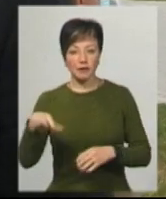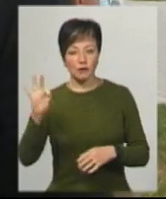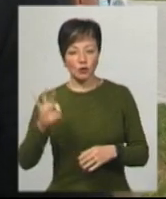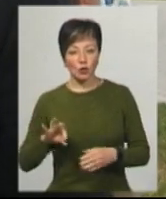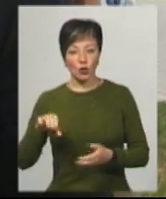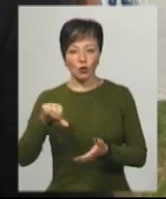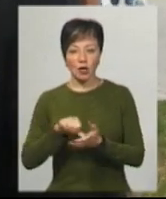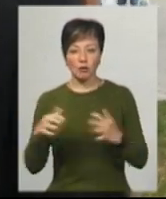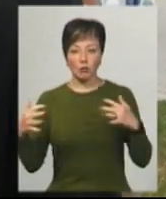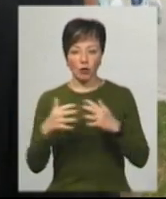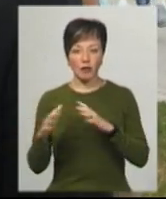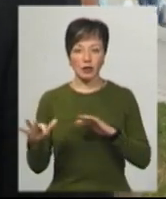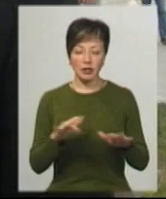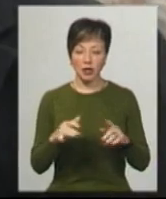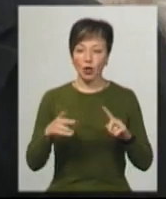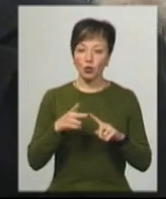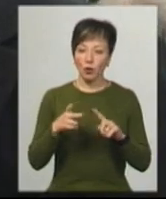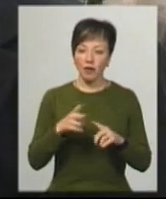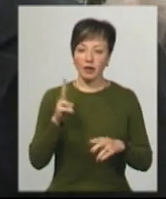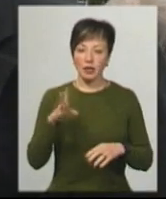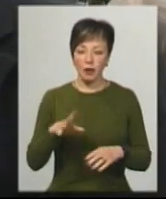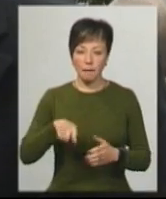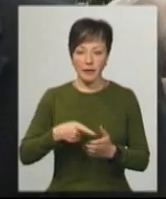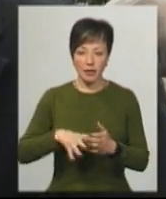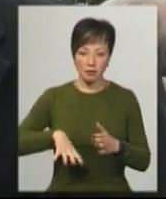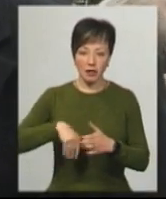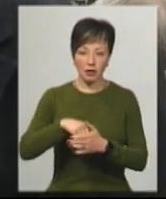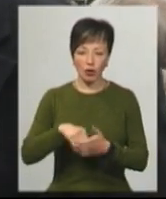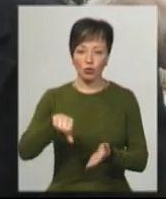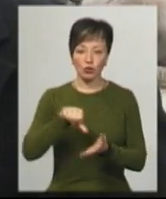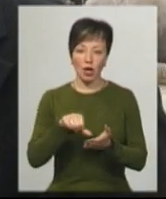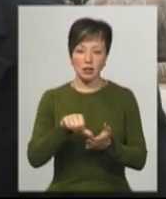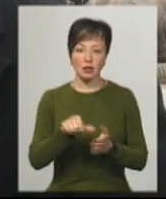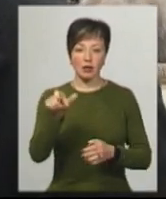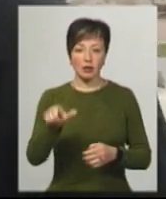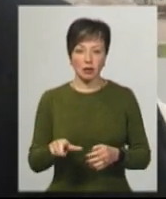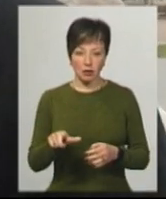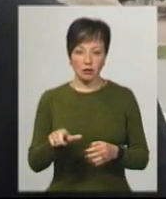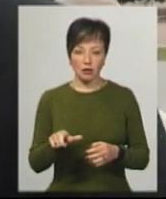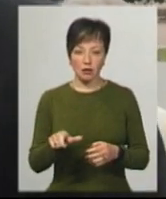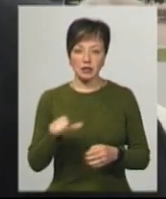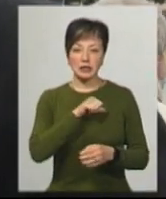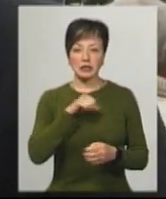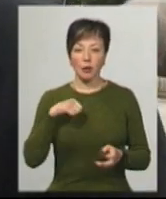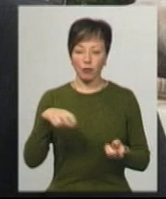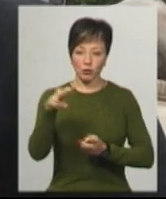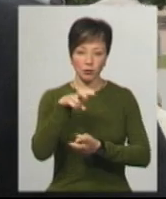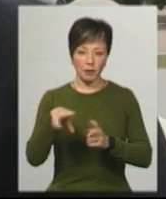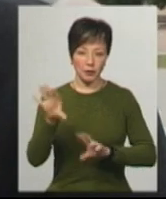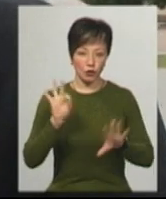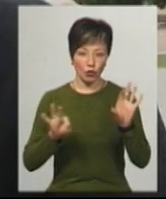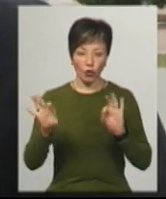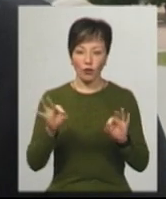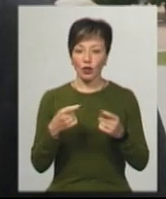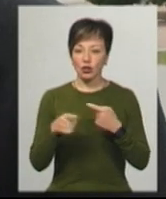50% – учасник бойових дій. Інша квартира – місто заплатило за ту квартиру, учасник бойових дій її сам підшуковує. Ну і інші